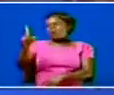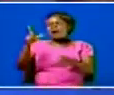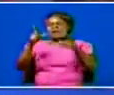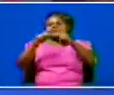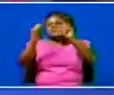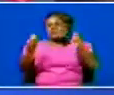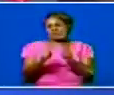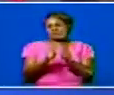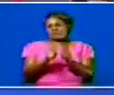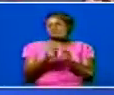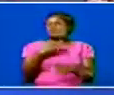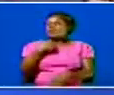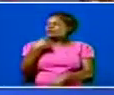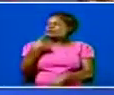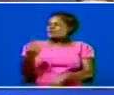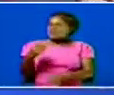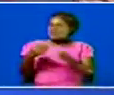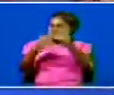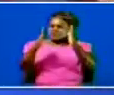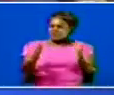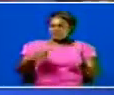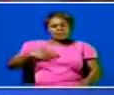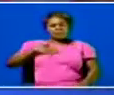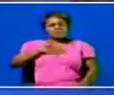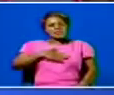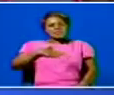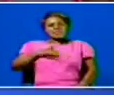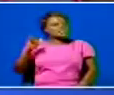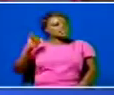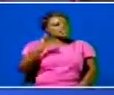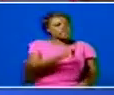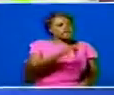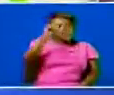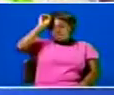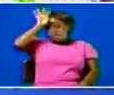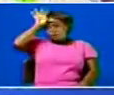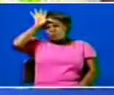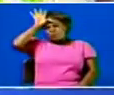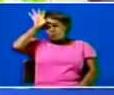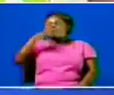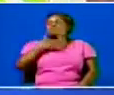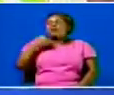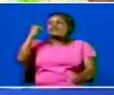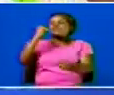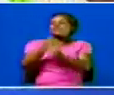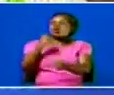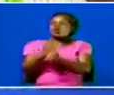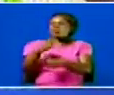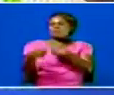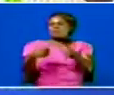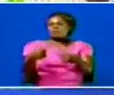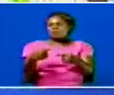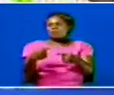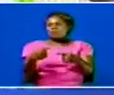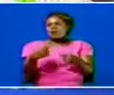sio? Kabisa. Kwa hivyo tunataka kuambia hao viongozi, tafadhali kaeni Kiambu, mfanyiwe na Kiambu kazi. Ile tunataka ni kazi iendelee na kazi